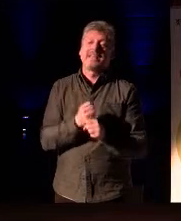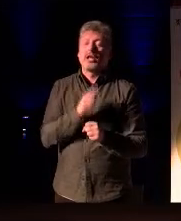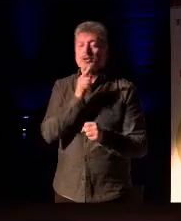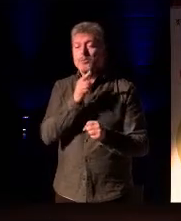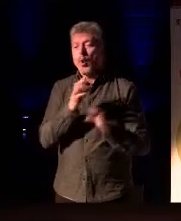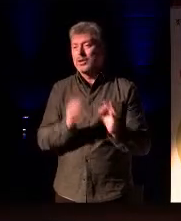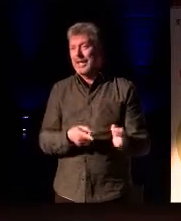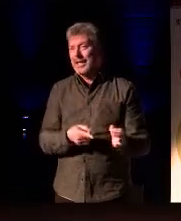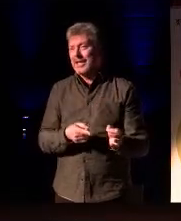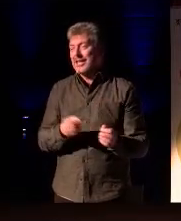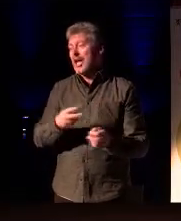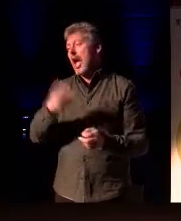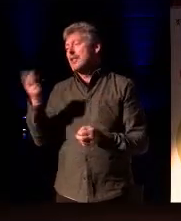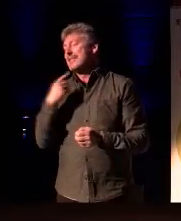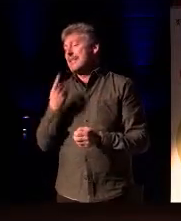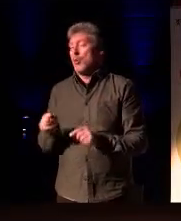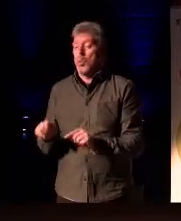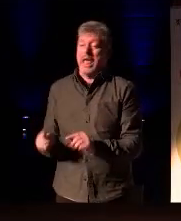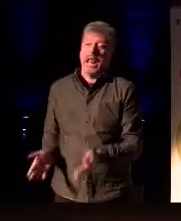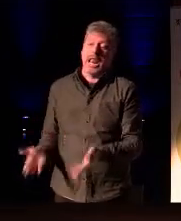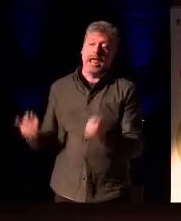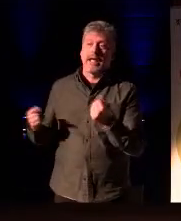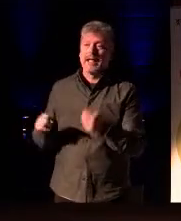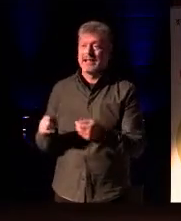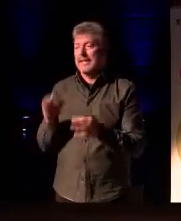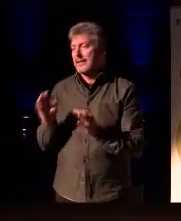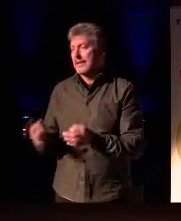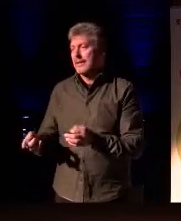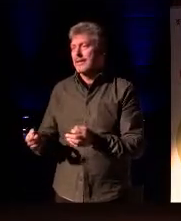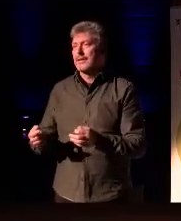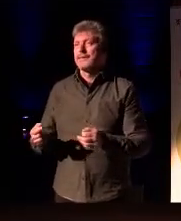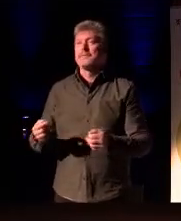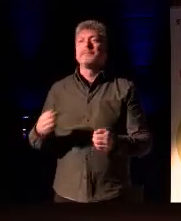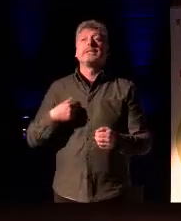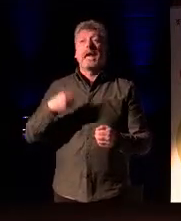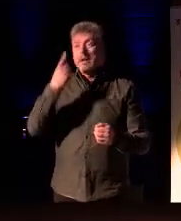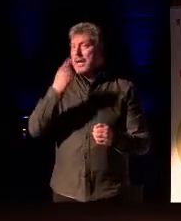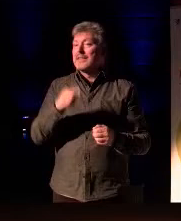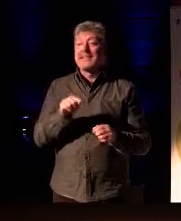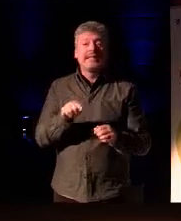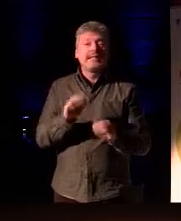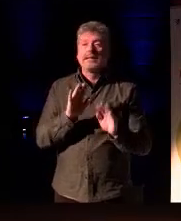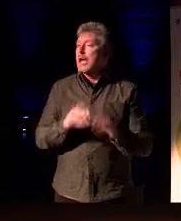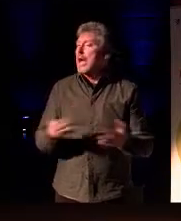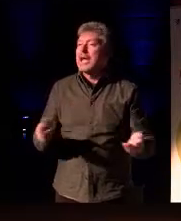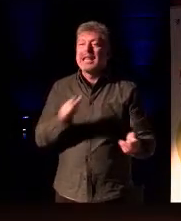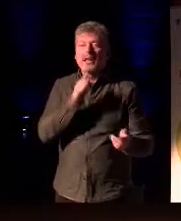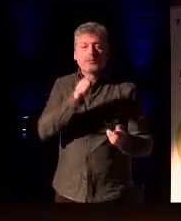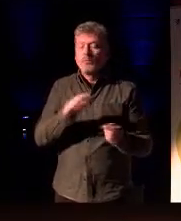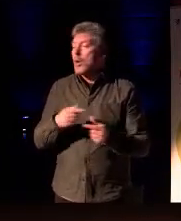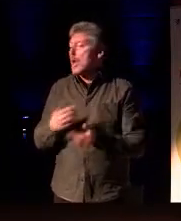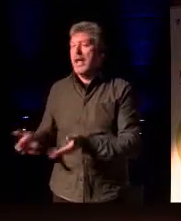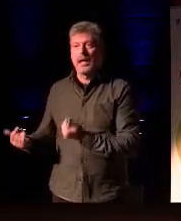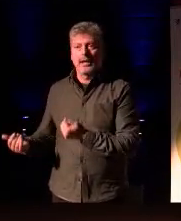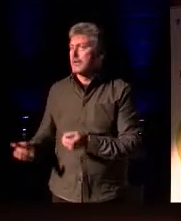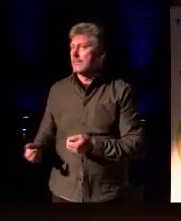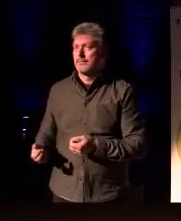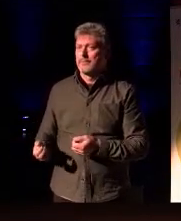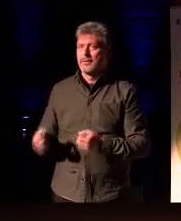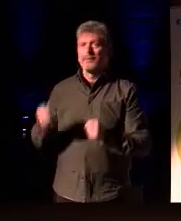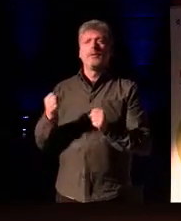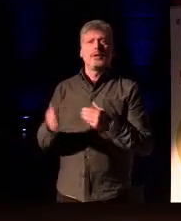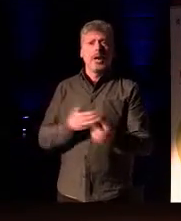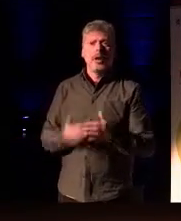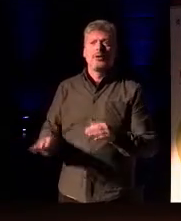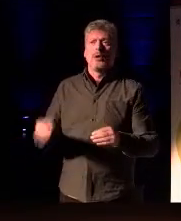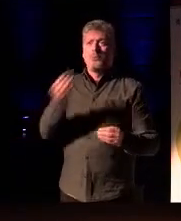kommer til å kalle det kanskje enkle ting. Men jeg mener at de verken er små eller enkle. For det handler om maten